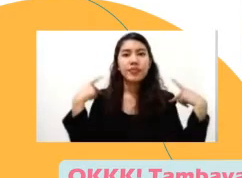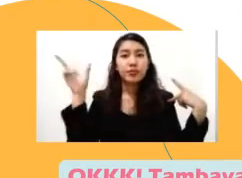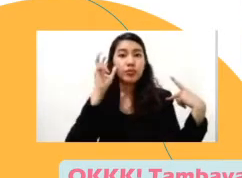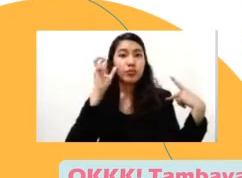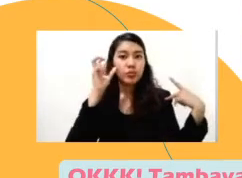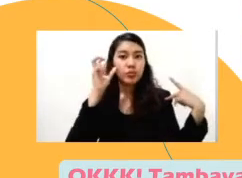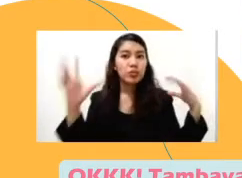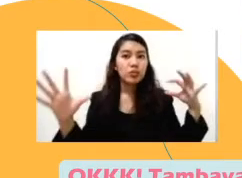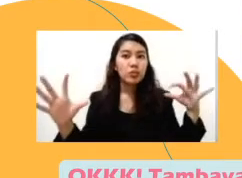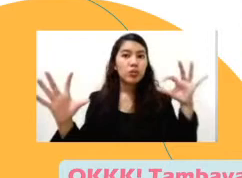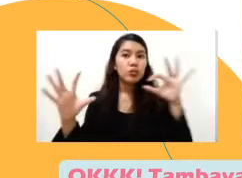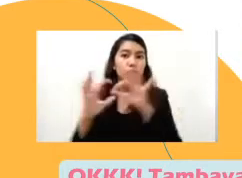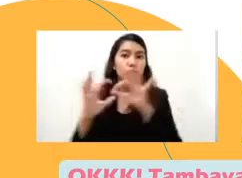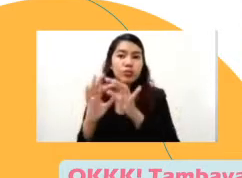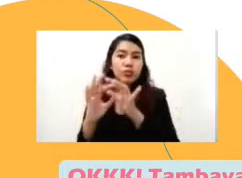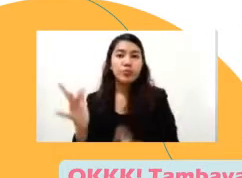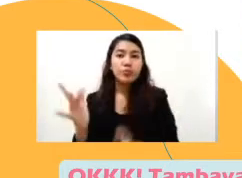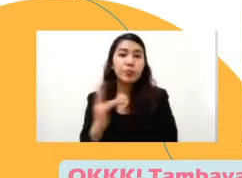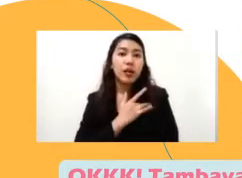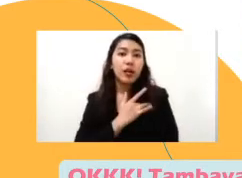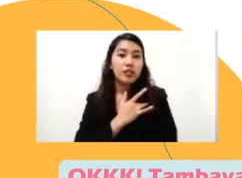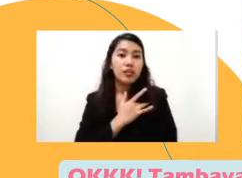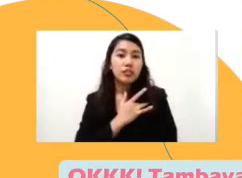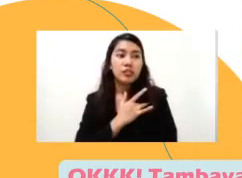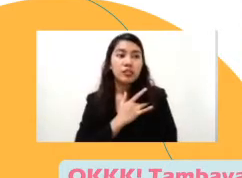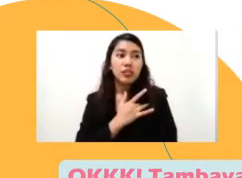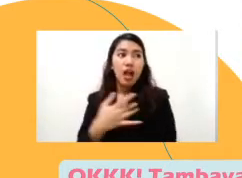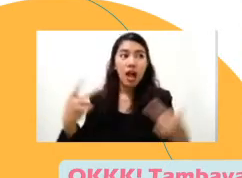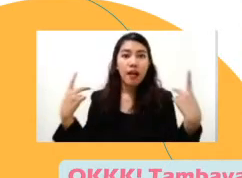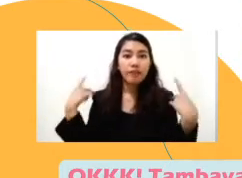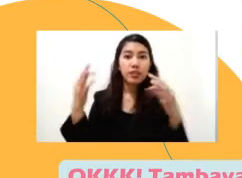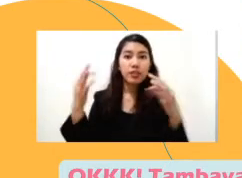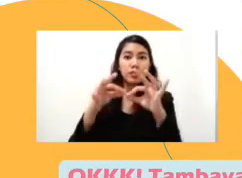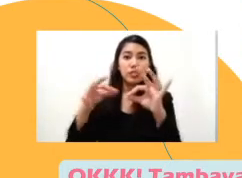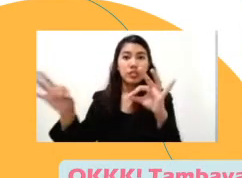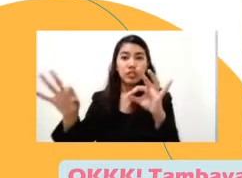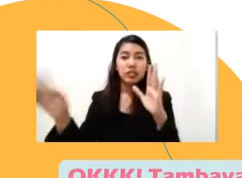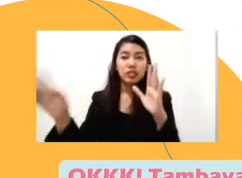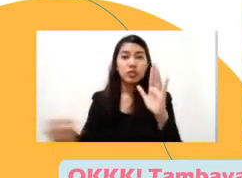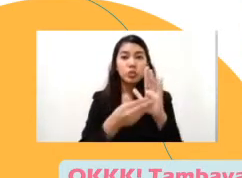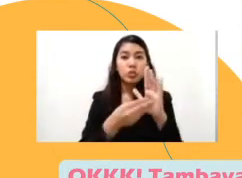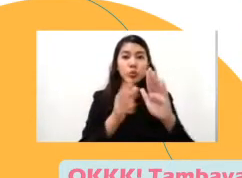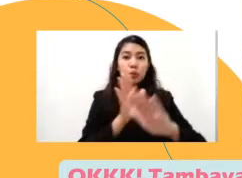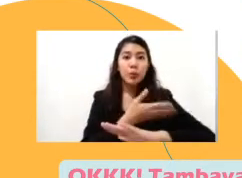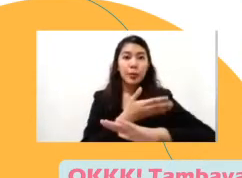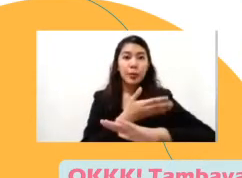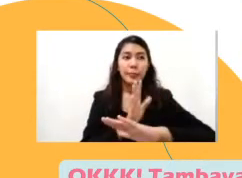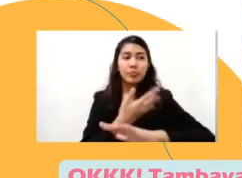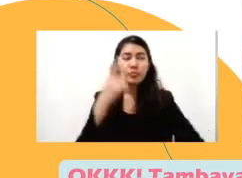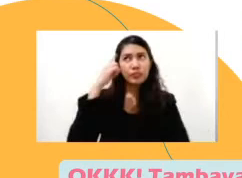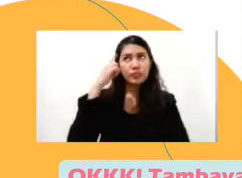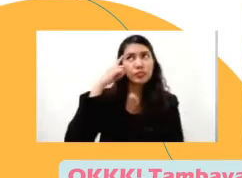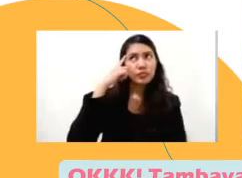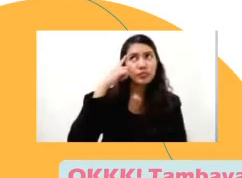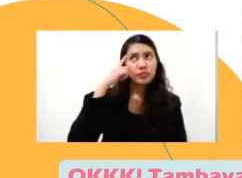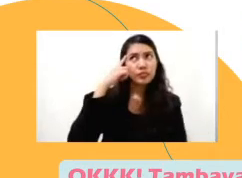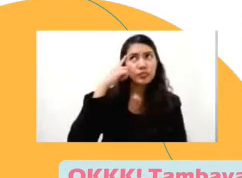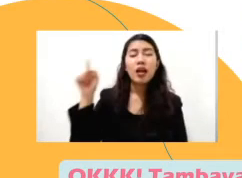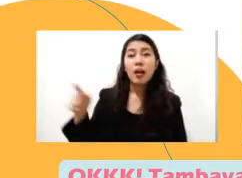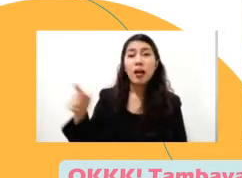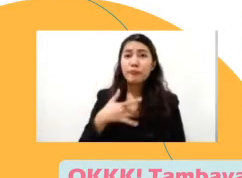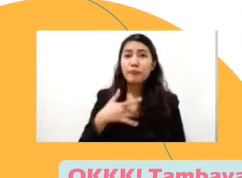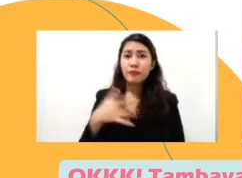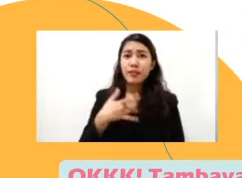tayo, may mga bagay na sinabi dun sa kanta na hindi ko naisip sabihin yun pero yun yung nararamdaman ko eh.